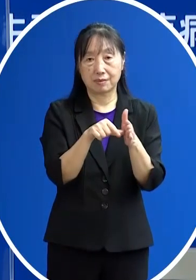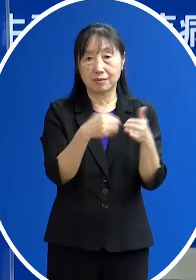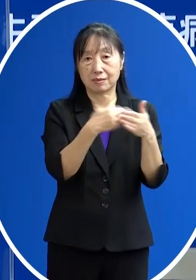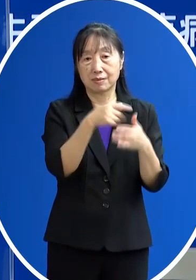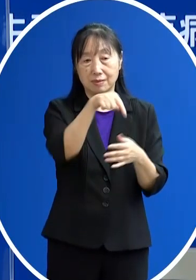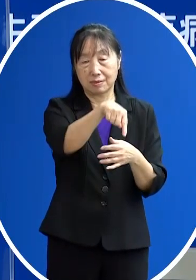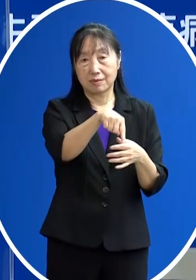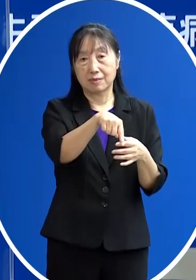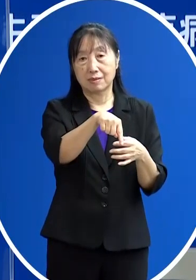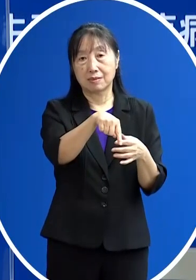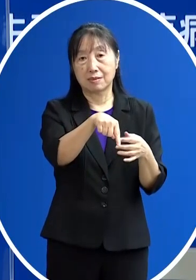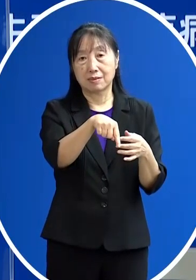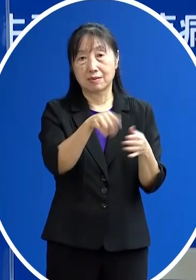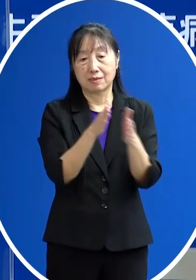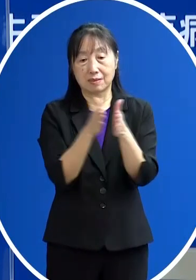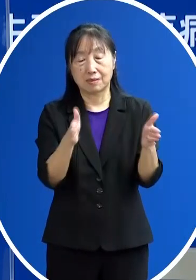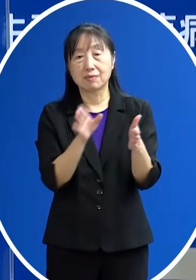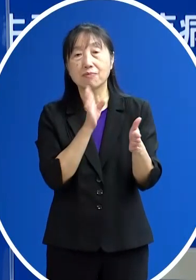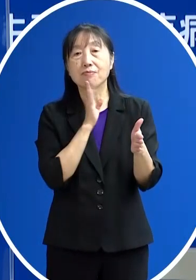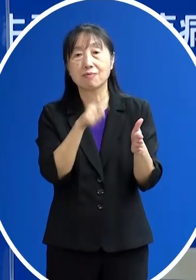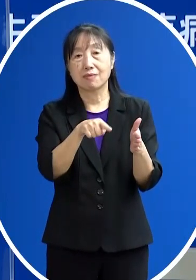是 Omicron 开始